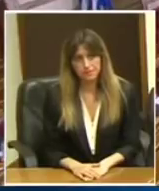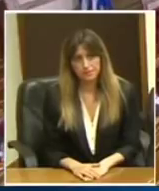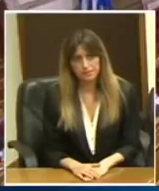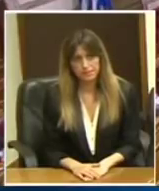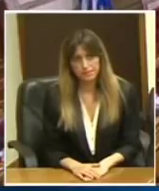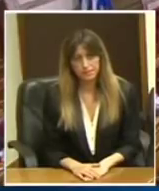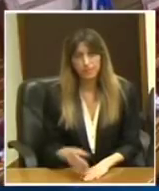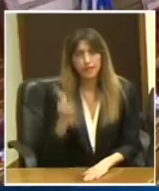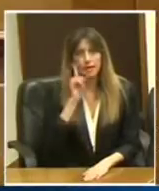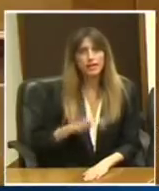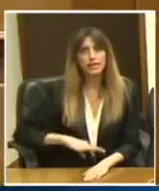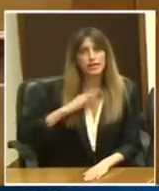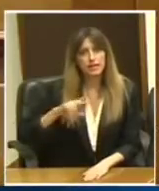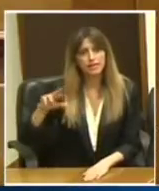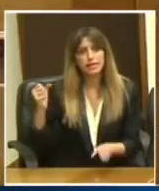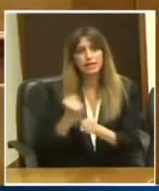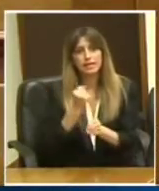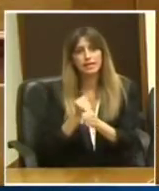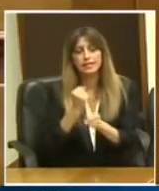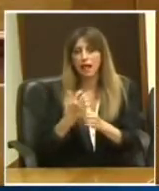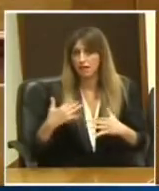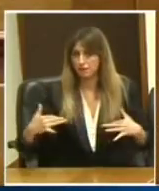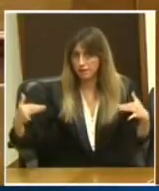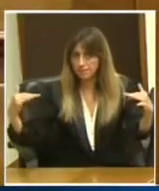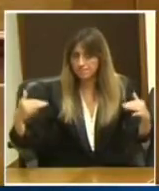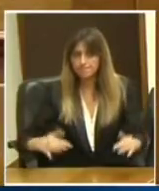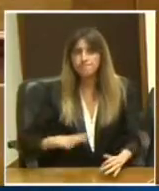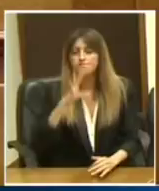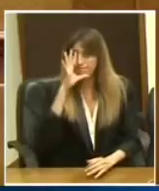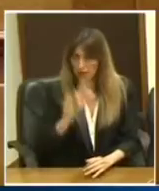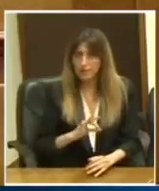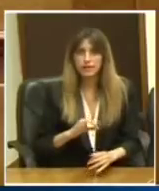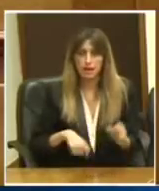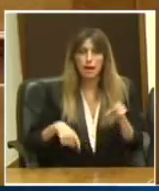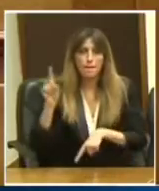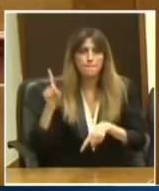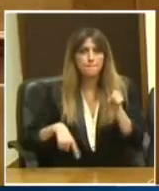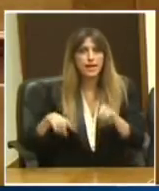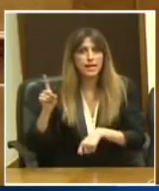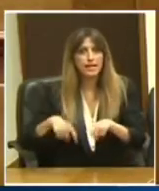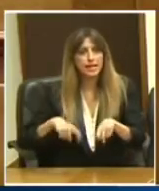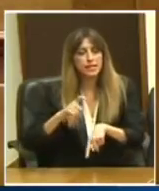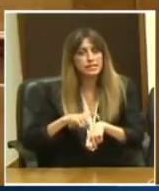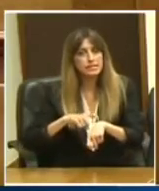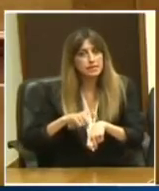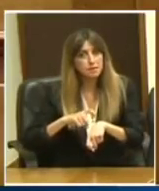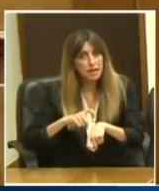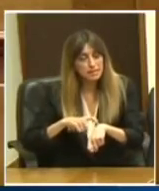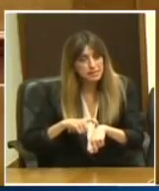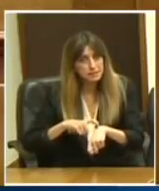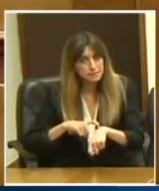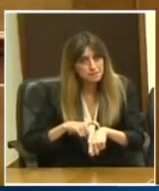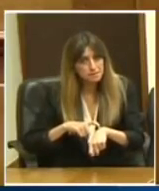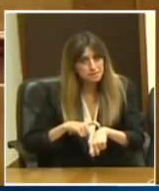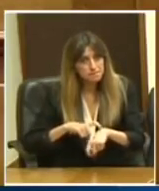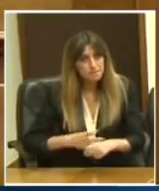Κυρίες και κύριοι συνάδελφοι, είναι πράγματι ορισμένες στιγμές που πυκνώνει ο